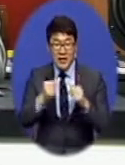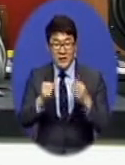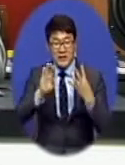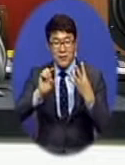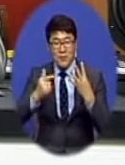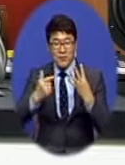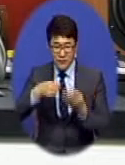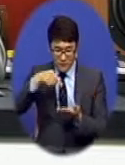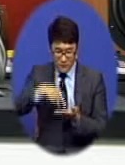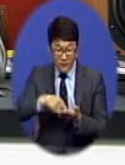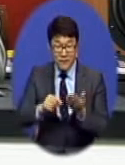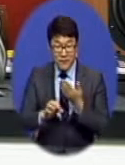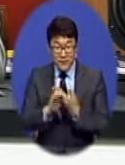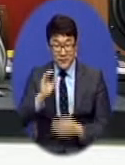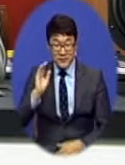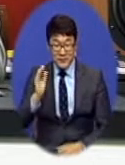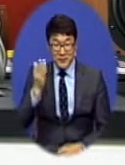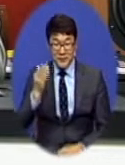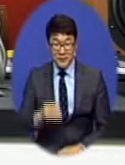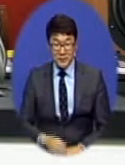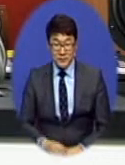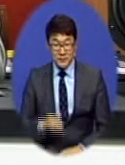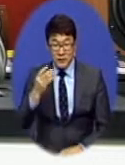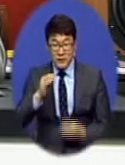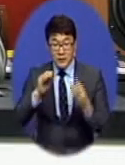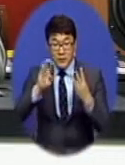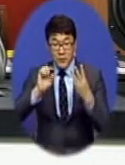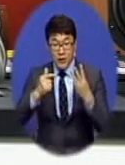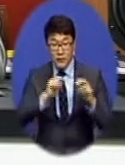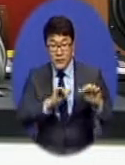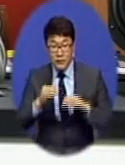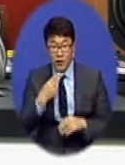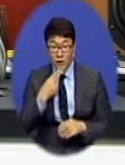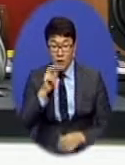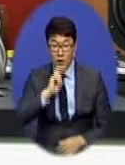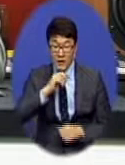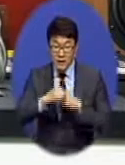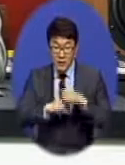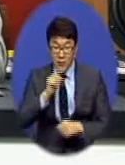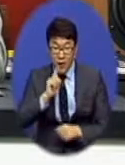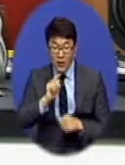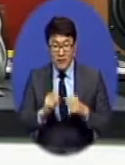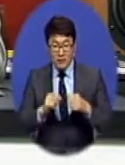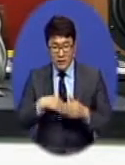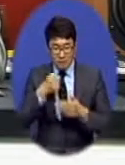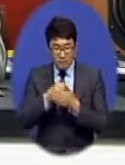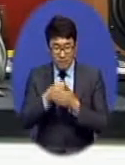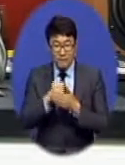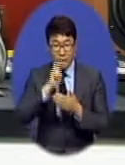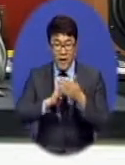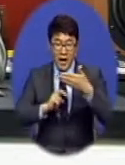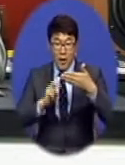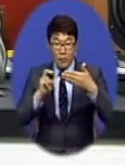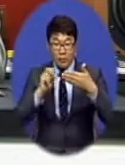4번을 누르시면 됩니다. 그리고 3번 무반주 참여는요. 저희가 지정해놓은 곡 9곡